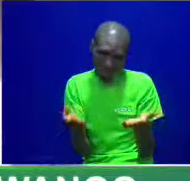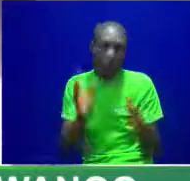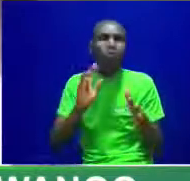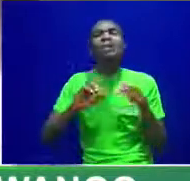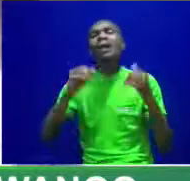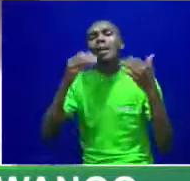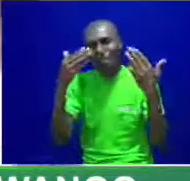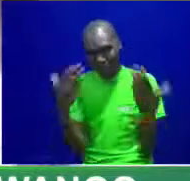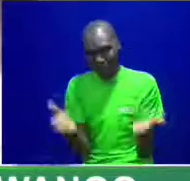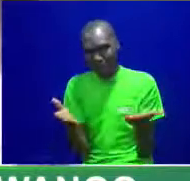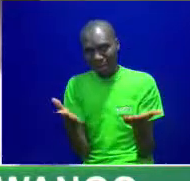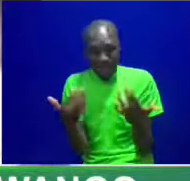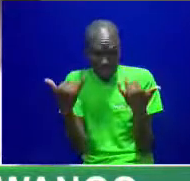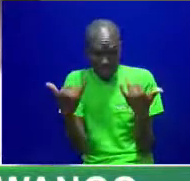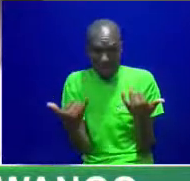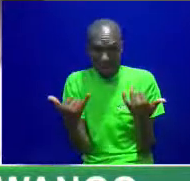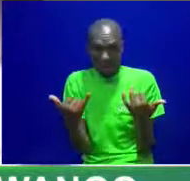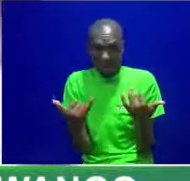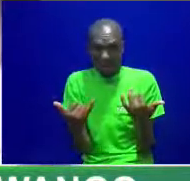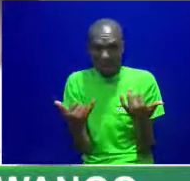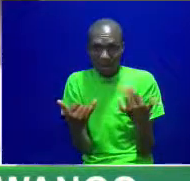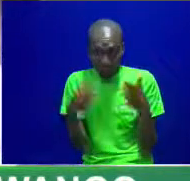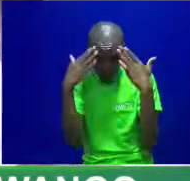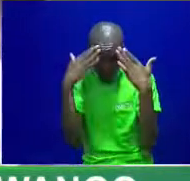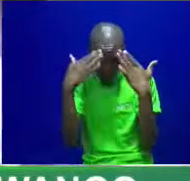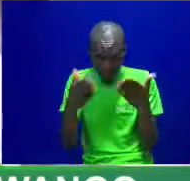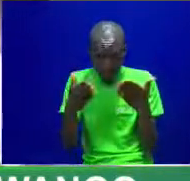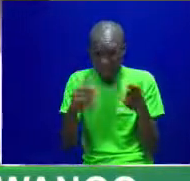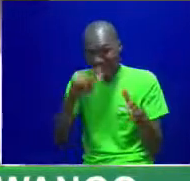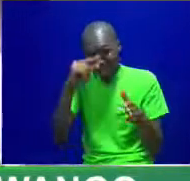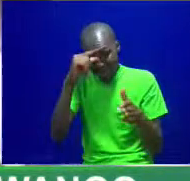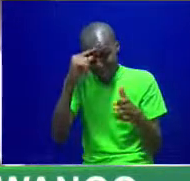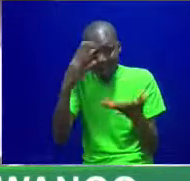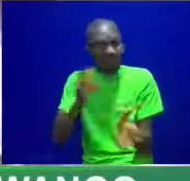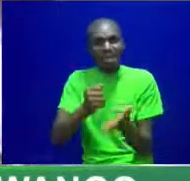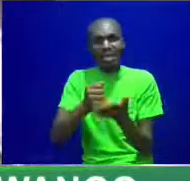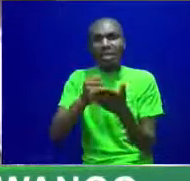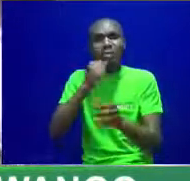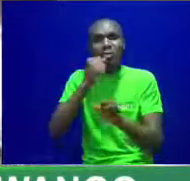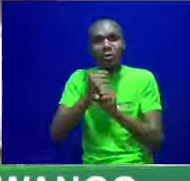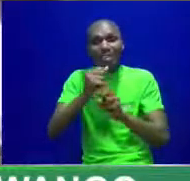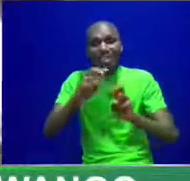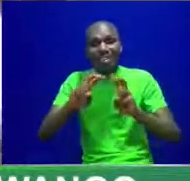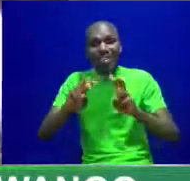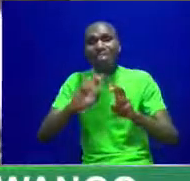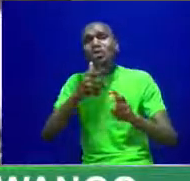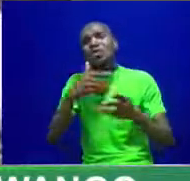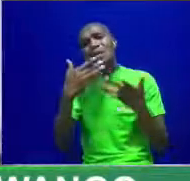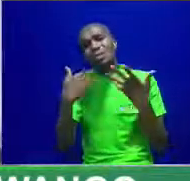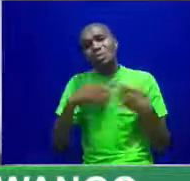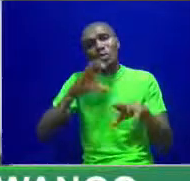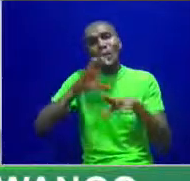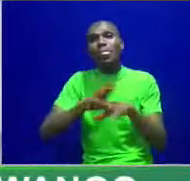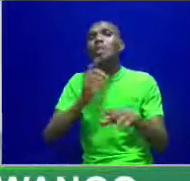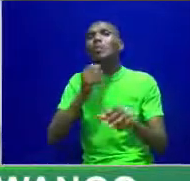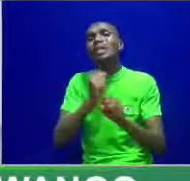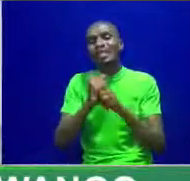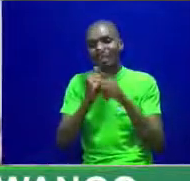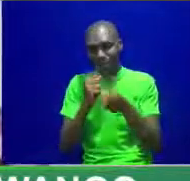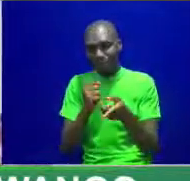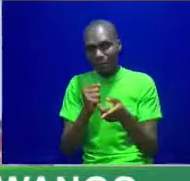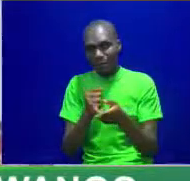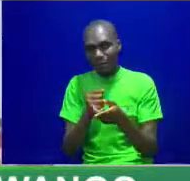wapi. Sai serikali hiyo maneno kwa mkononi wa serikali wanaendelea kutafuta ndio wapate vile iko. In the